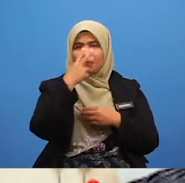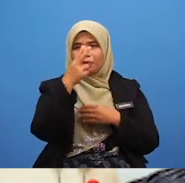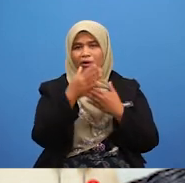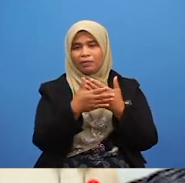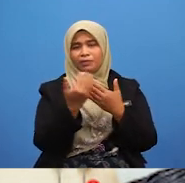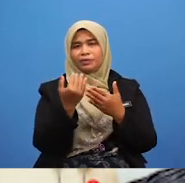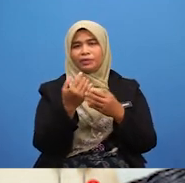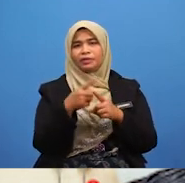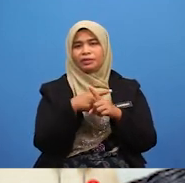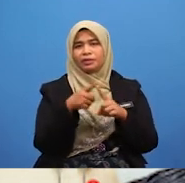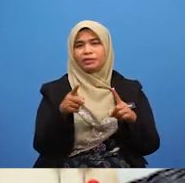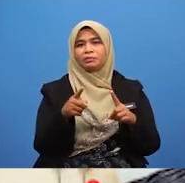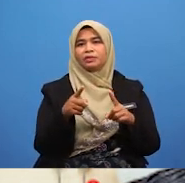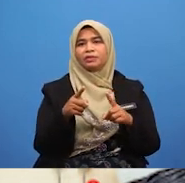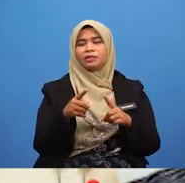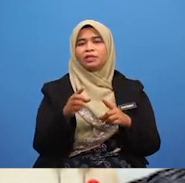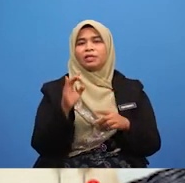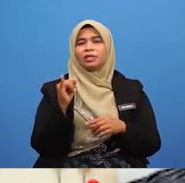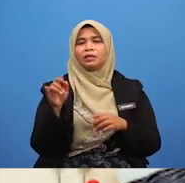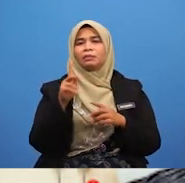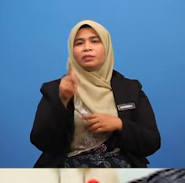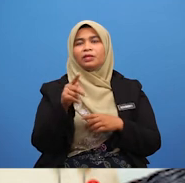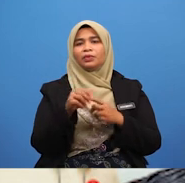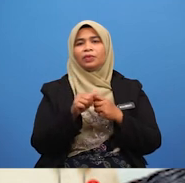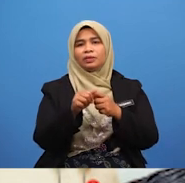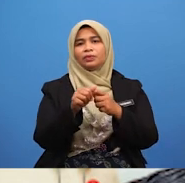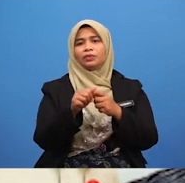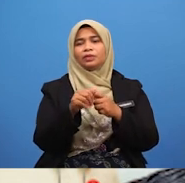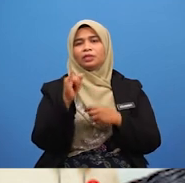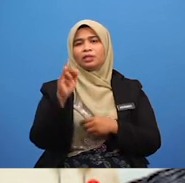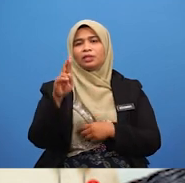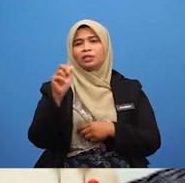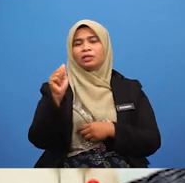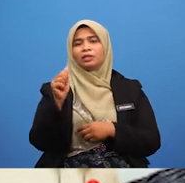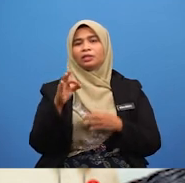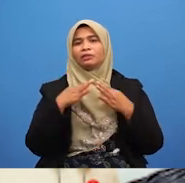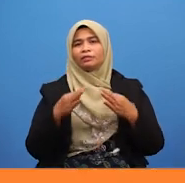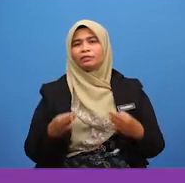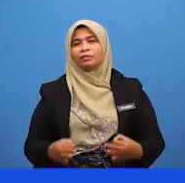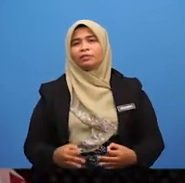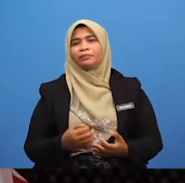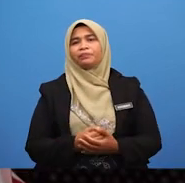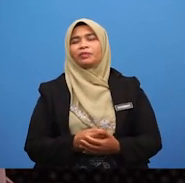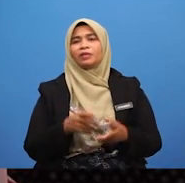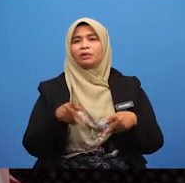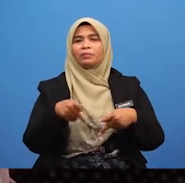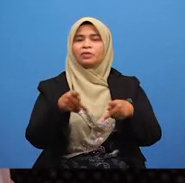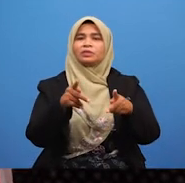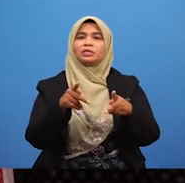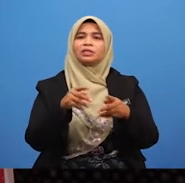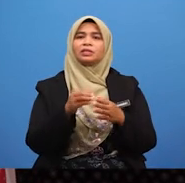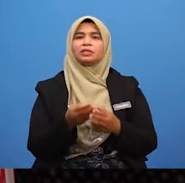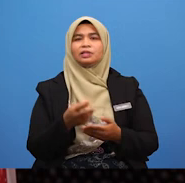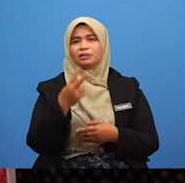mudah dikendalikan tetapi ia perlu mengikut ira fabrik. Proses